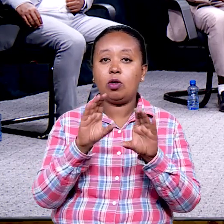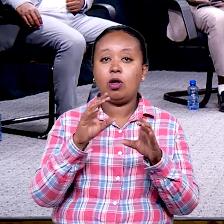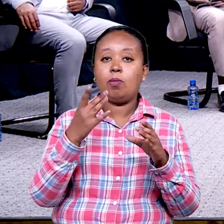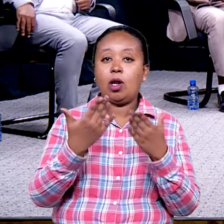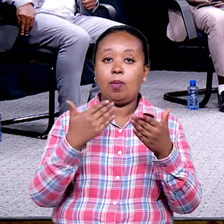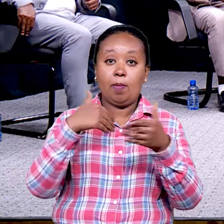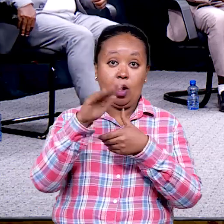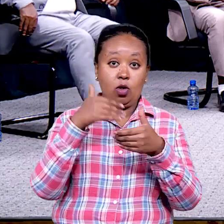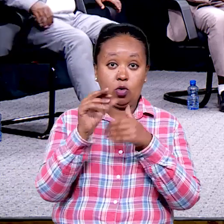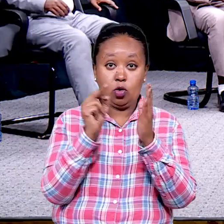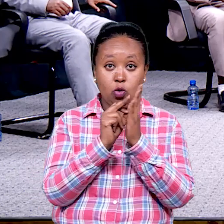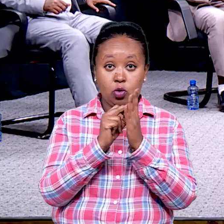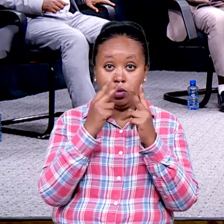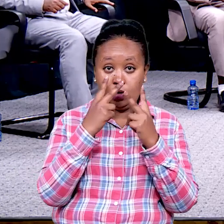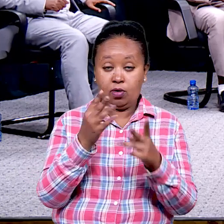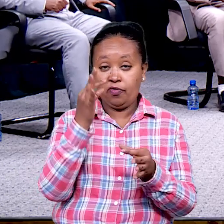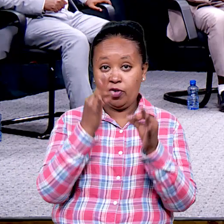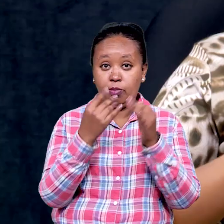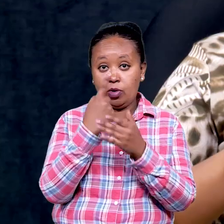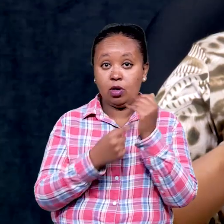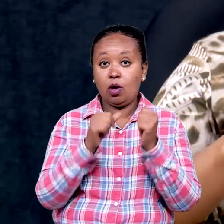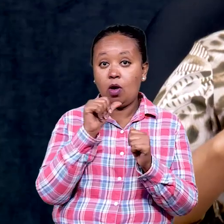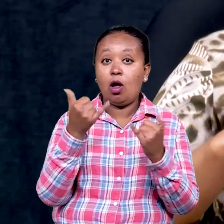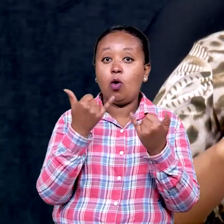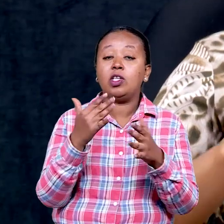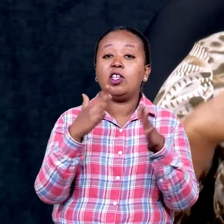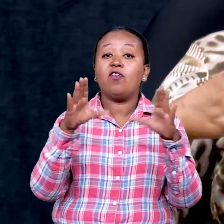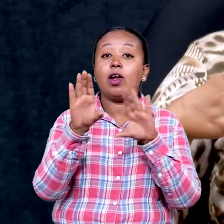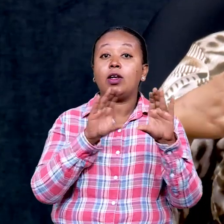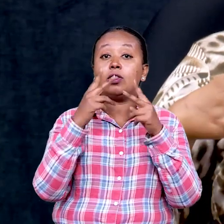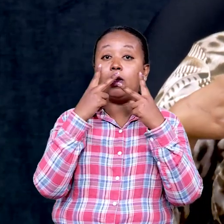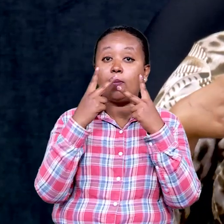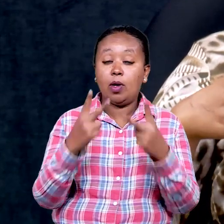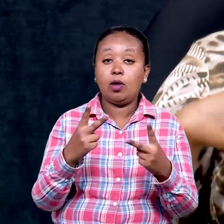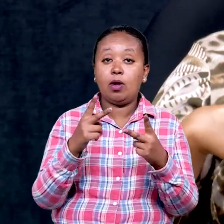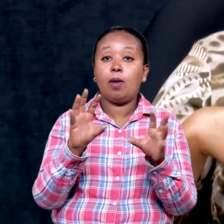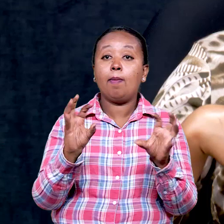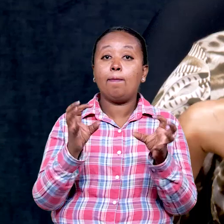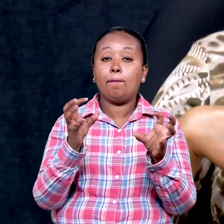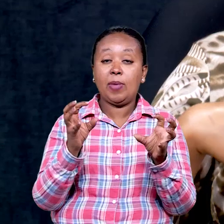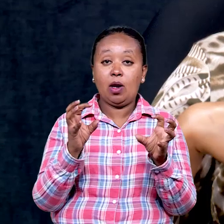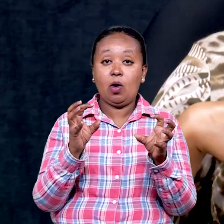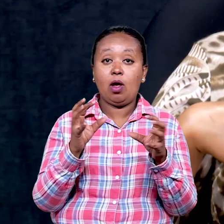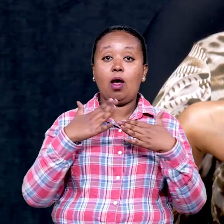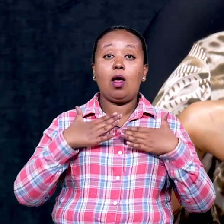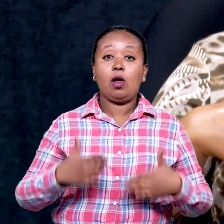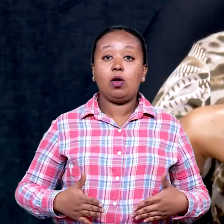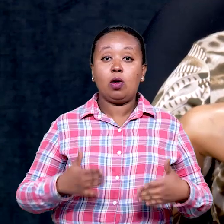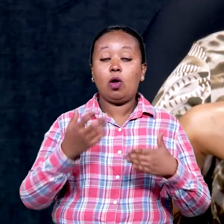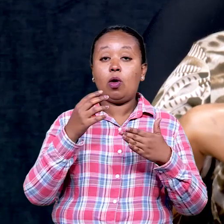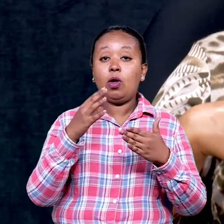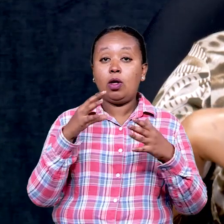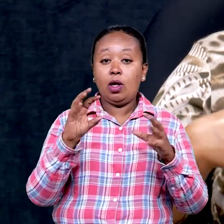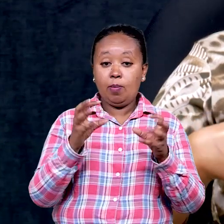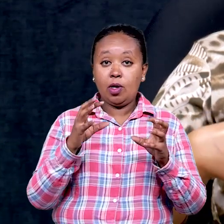ስንል የፍትህ አካላት የሚያወጡትን ህጎች ይመለከታል። ፍርድ ቤት ላይ ብቻ አይደለም። አሁን ሰፋ አድርገን ስንመለከተው የሚዲያው